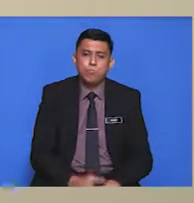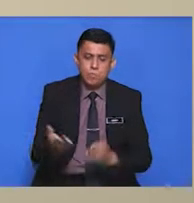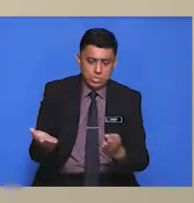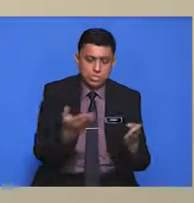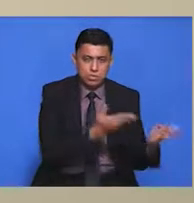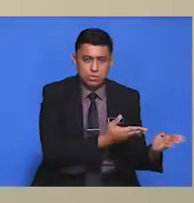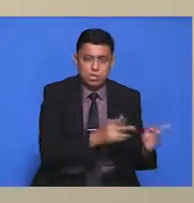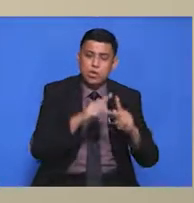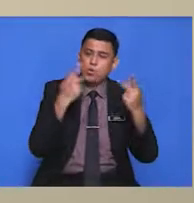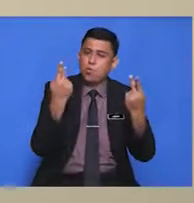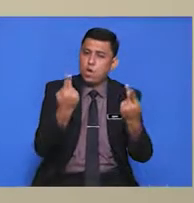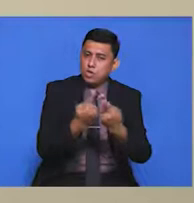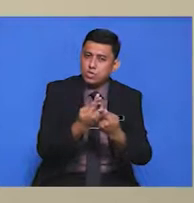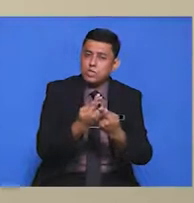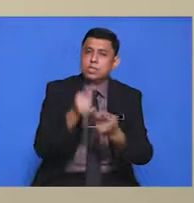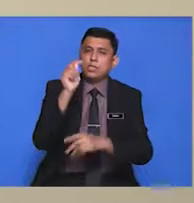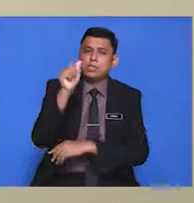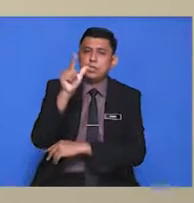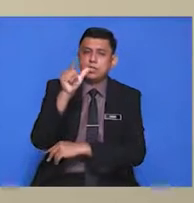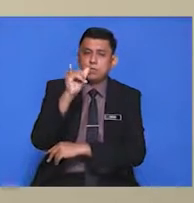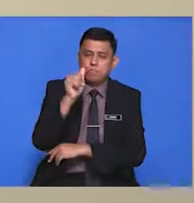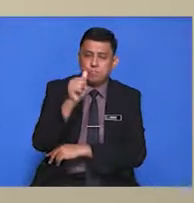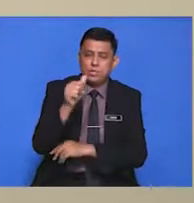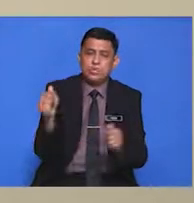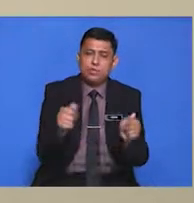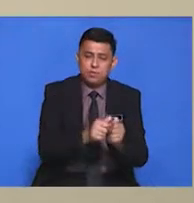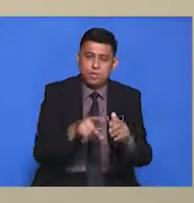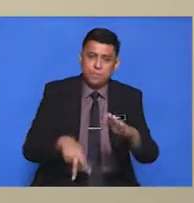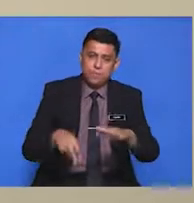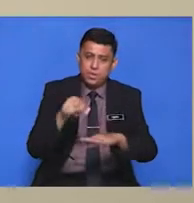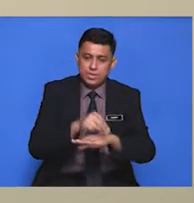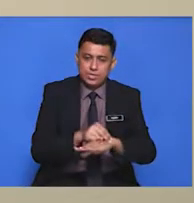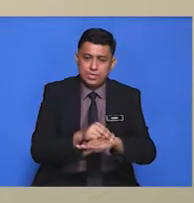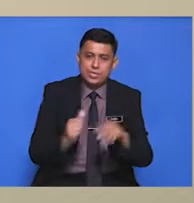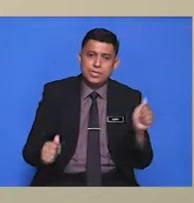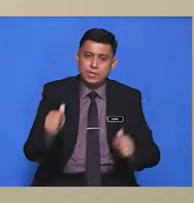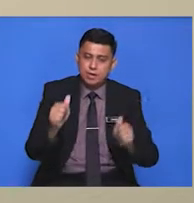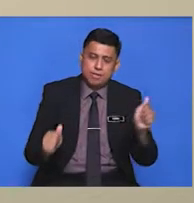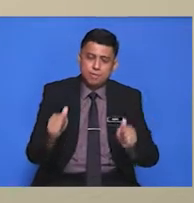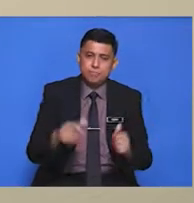membawa keluarga Talia pulang ke kampung mereka dengan menaiki sebuah kenderaan.